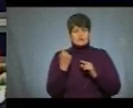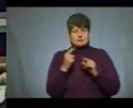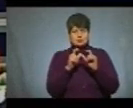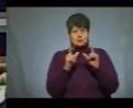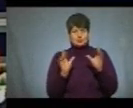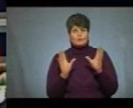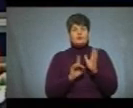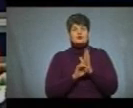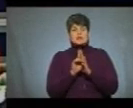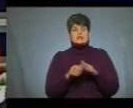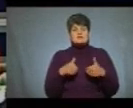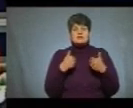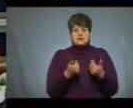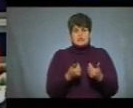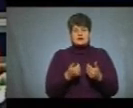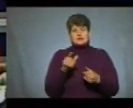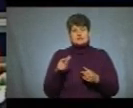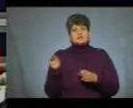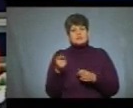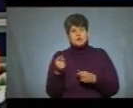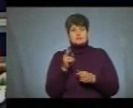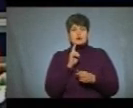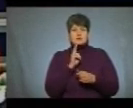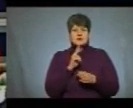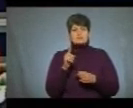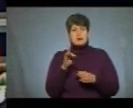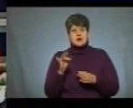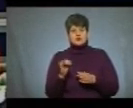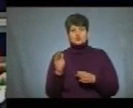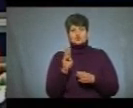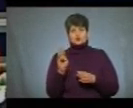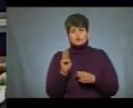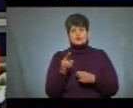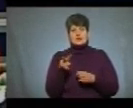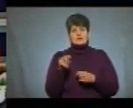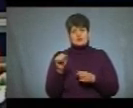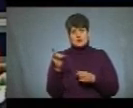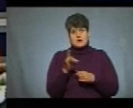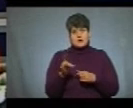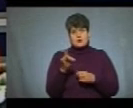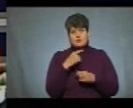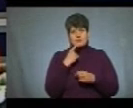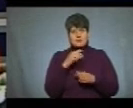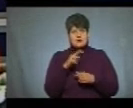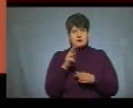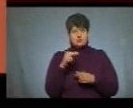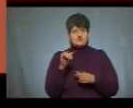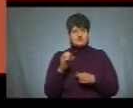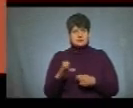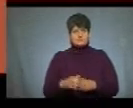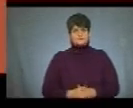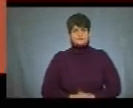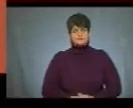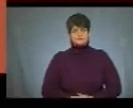почали звертатися жителі Тернопільського, Кременецького, Збаразького, Шумського, Лановацького районів, каже Михайло Джус.